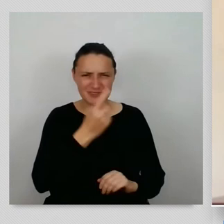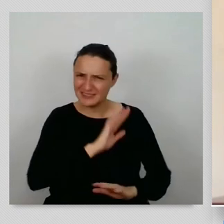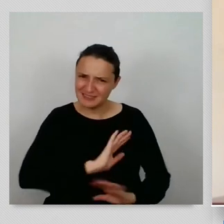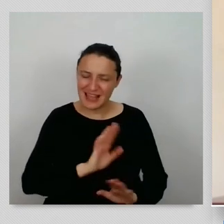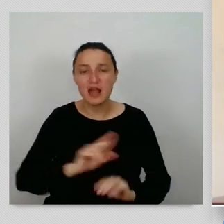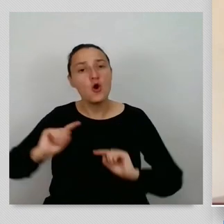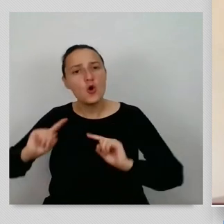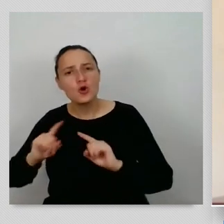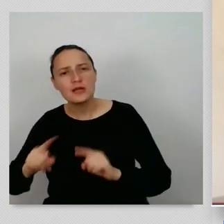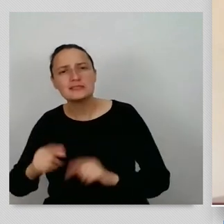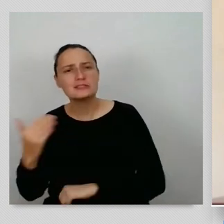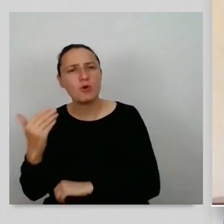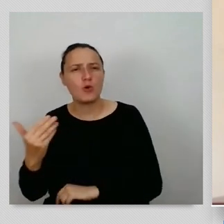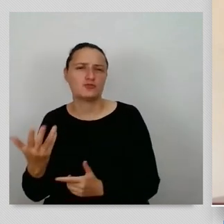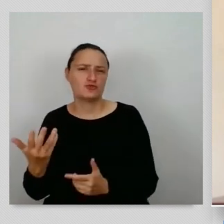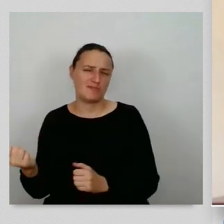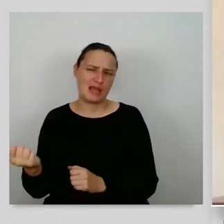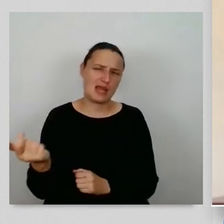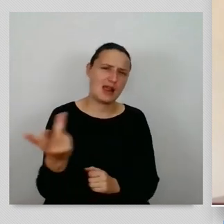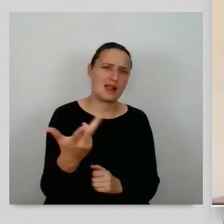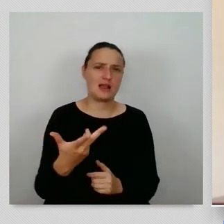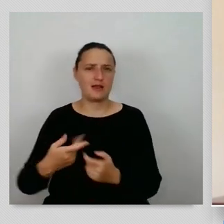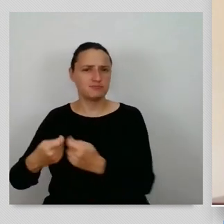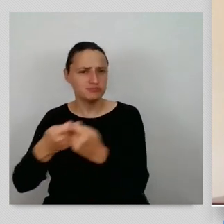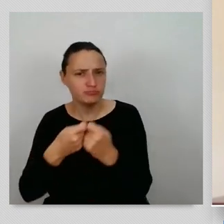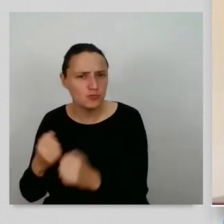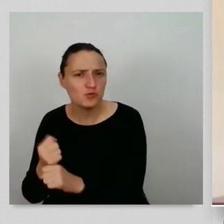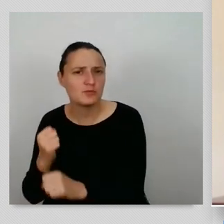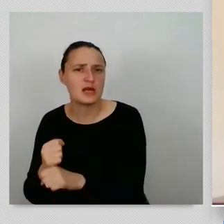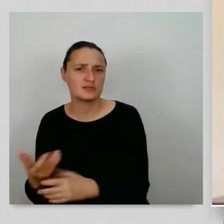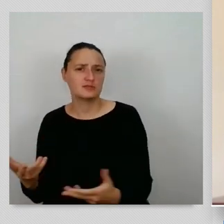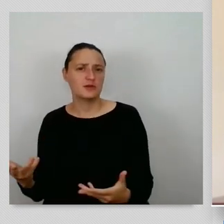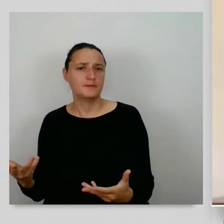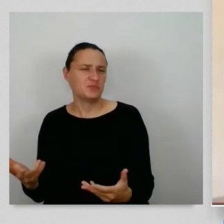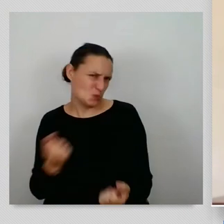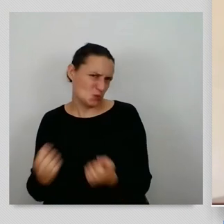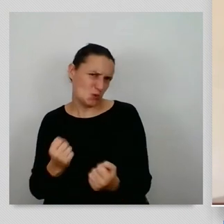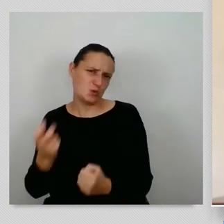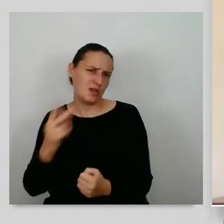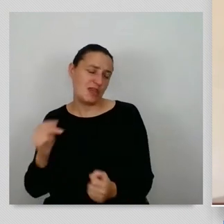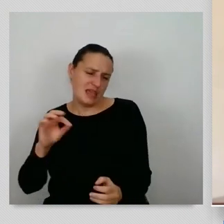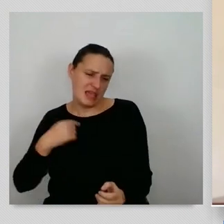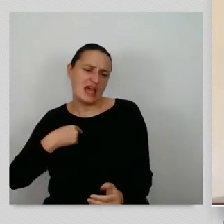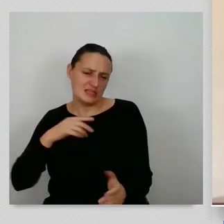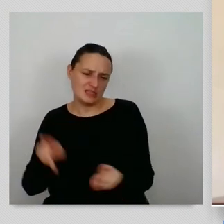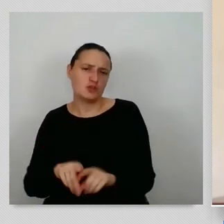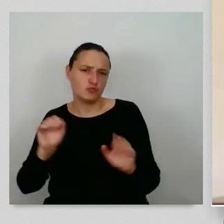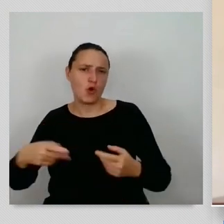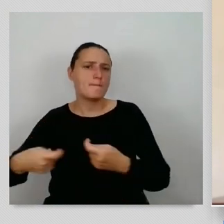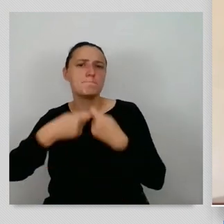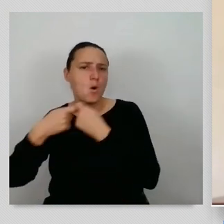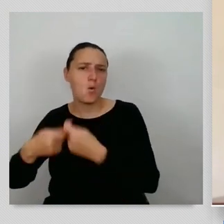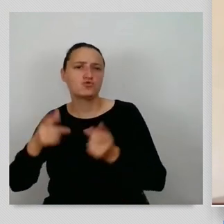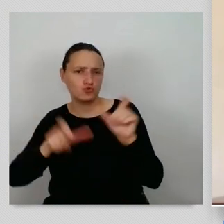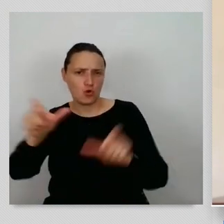organizacje społeczne, kilka organizacji, myślę, że to nie jest takie trudne, ja też mogę sieciować osoby, które też się tym